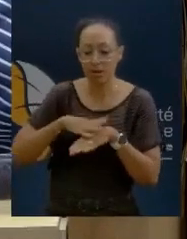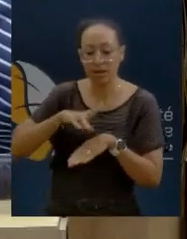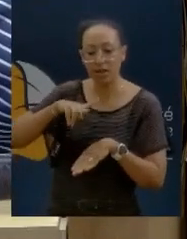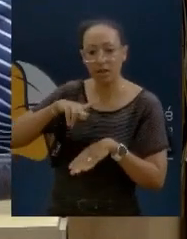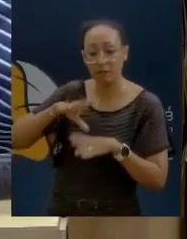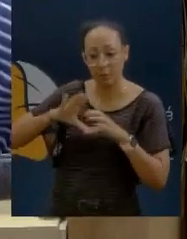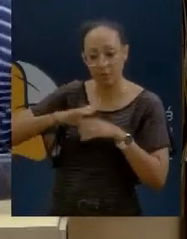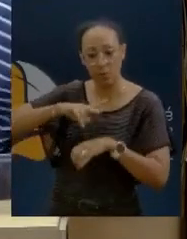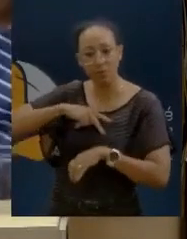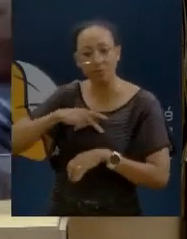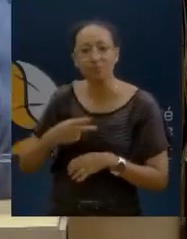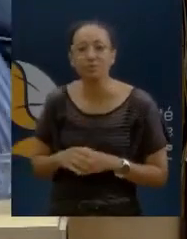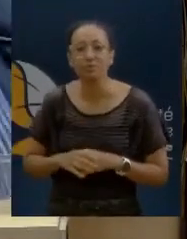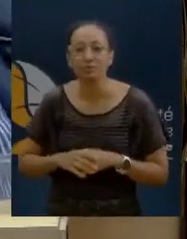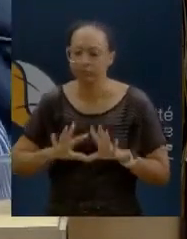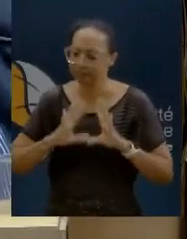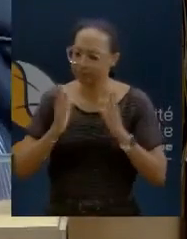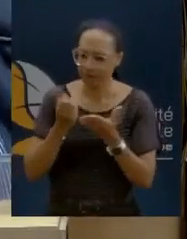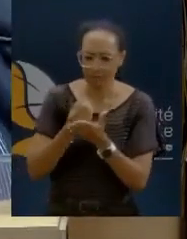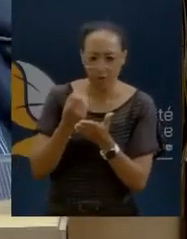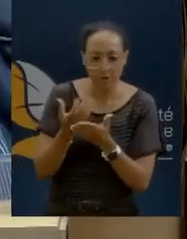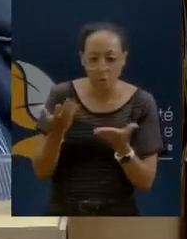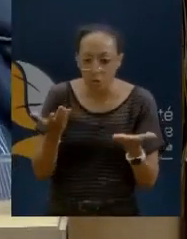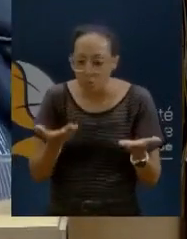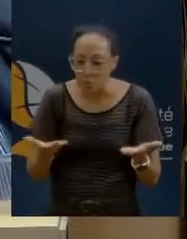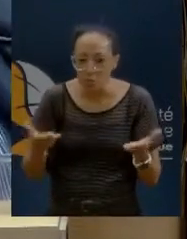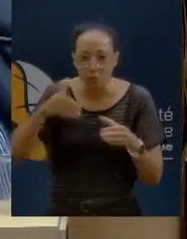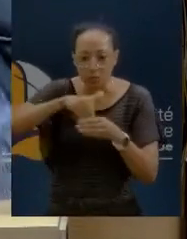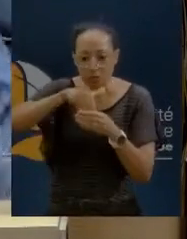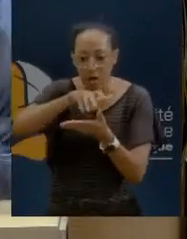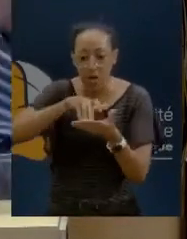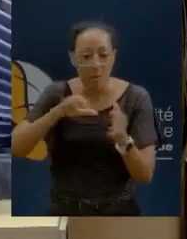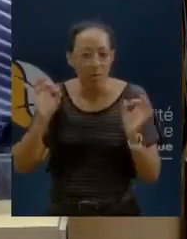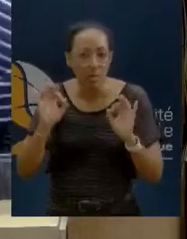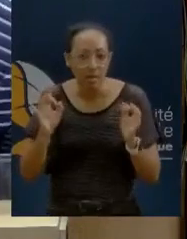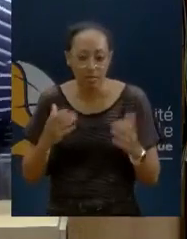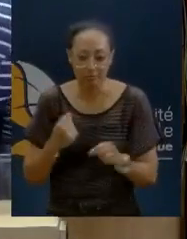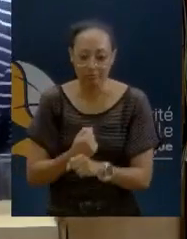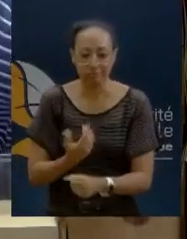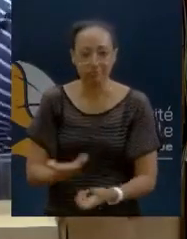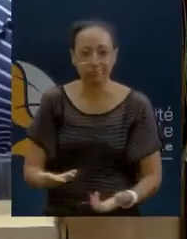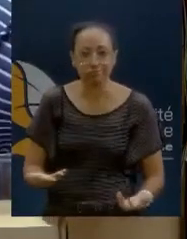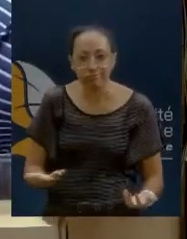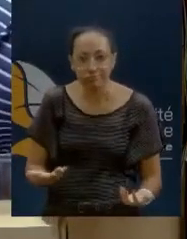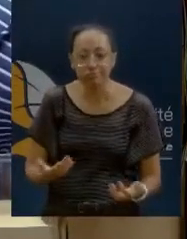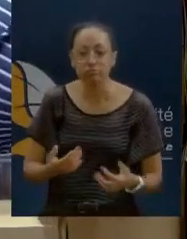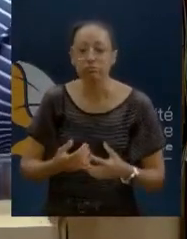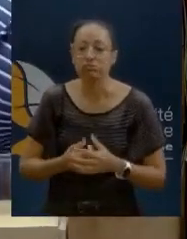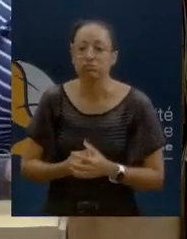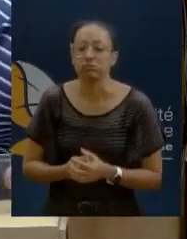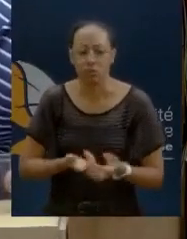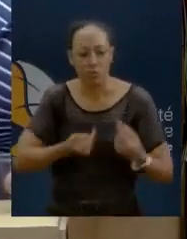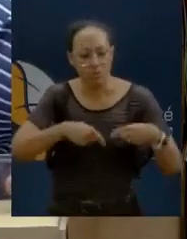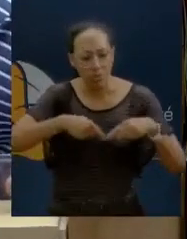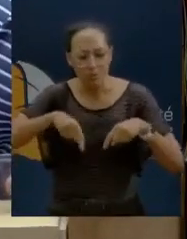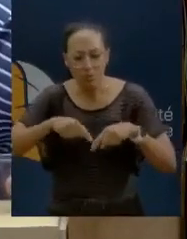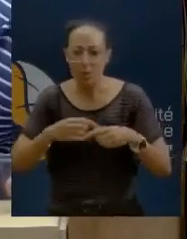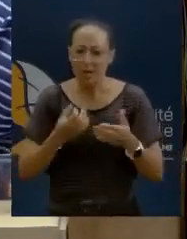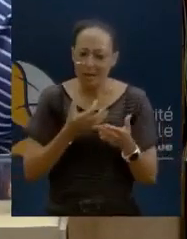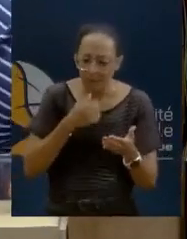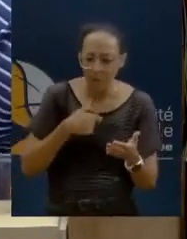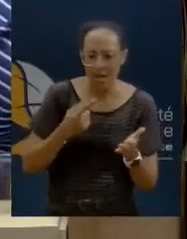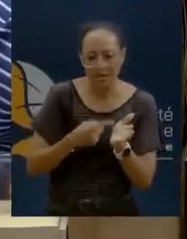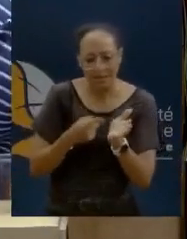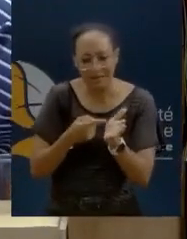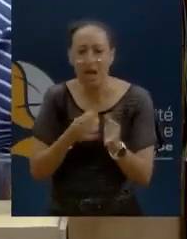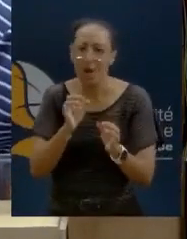formation. Or, toutes ces informations-là ne figurent pas. Donc, je le déplore. J'ai l'habitude de le déplorer en commission et on me dit, bon, d'accord, on va préparer